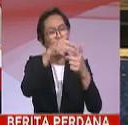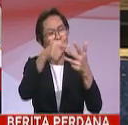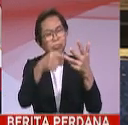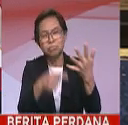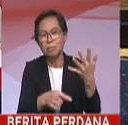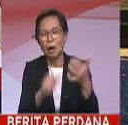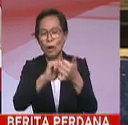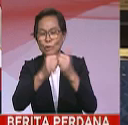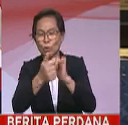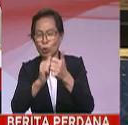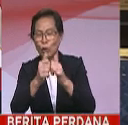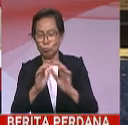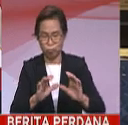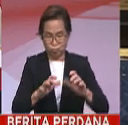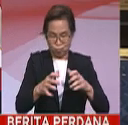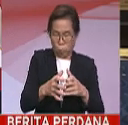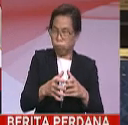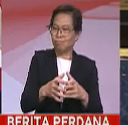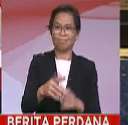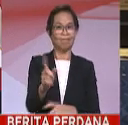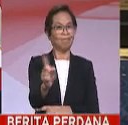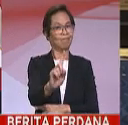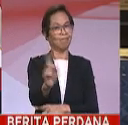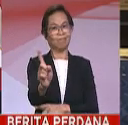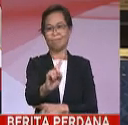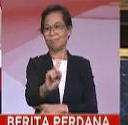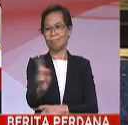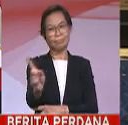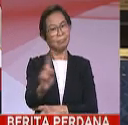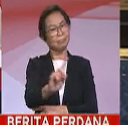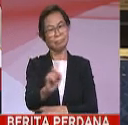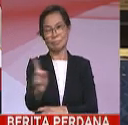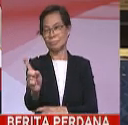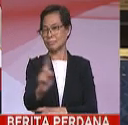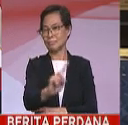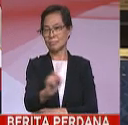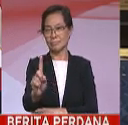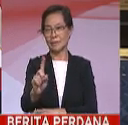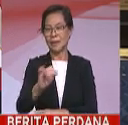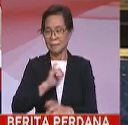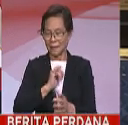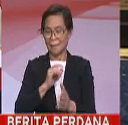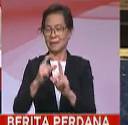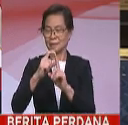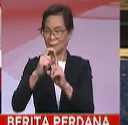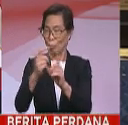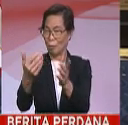dan sukan berkumpulan adalah tidak dibenarkan sama sekali. Saya sebut